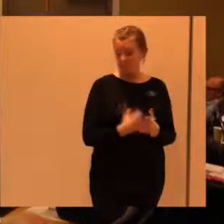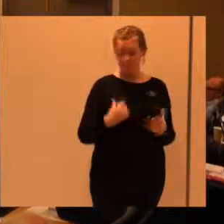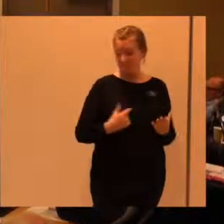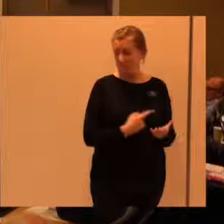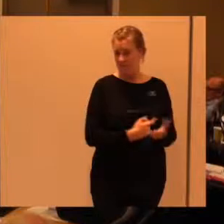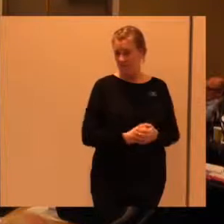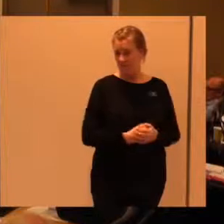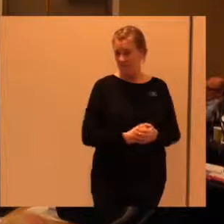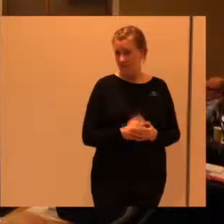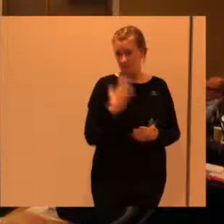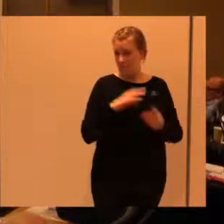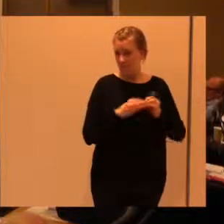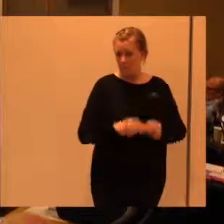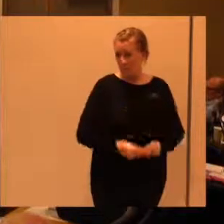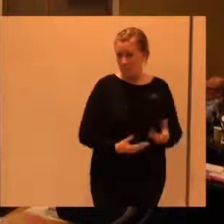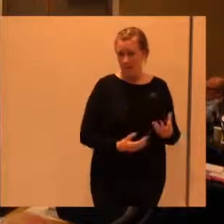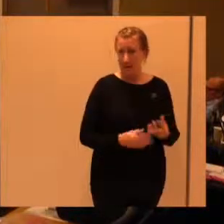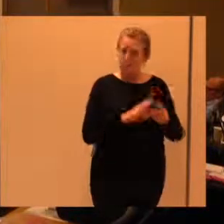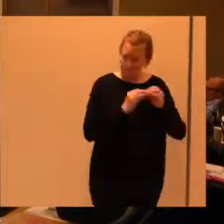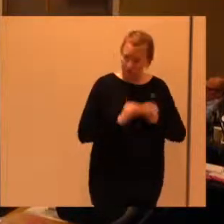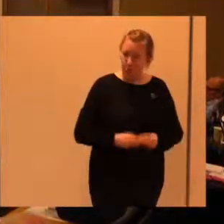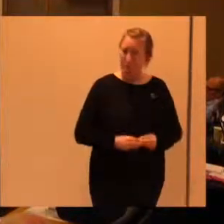kunna kombinera grejer och det är kombinationen som